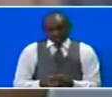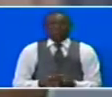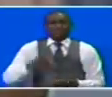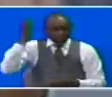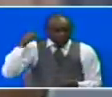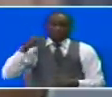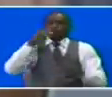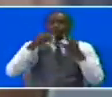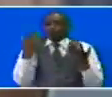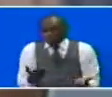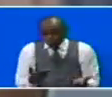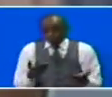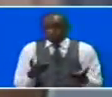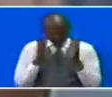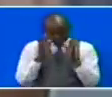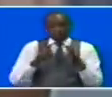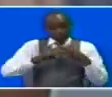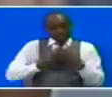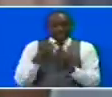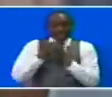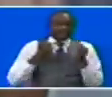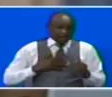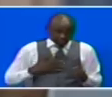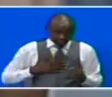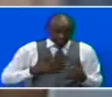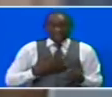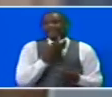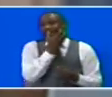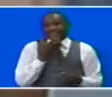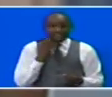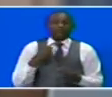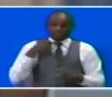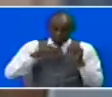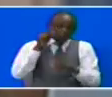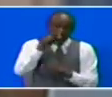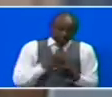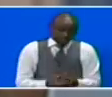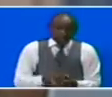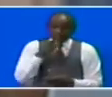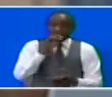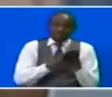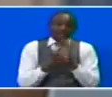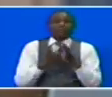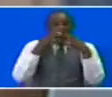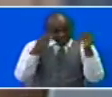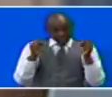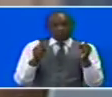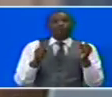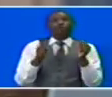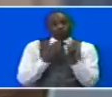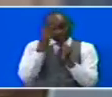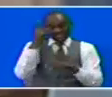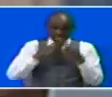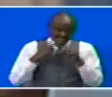Nilimpigia kura mwanzilishi wa taifa letu hayati Jomo Kenyatta akawa rais wetu miaka 14.